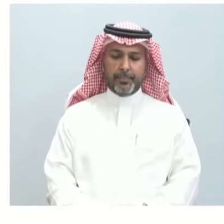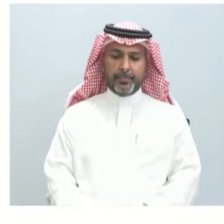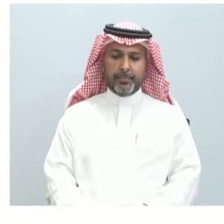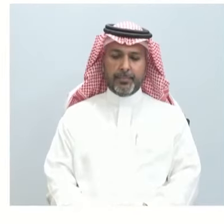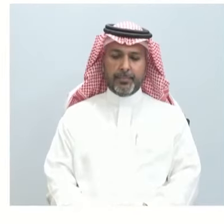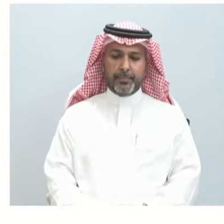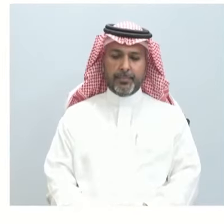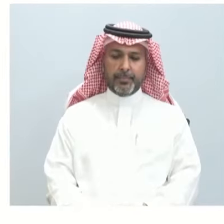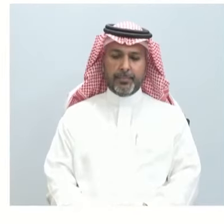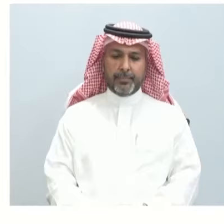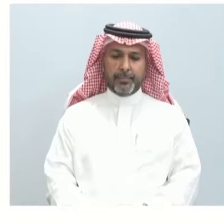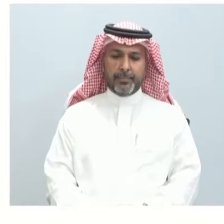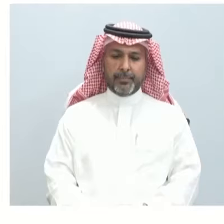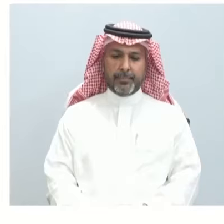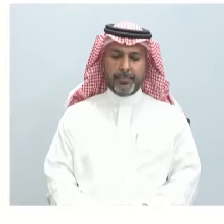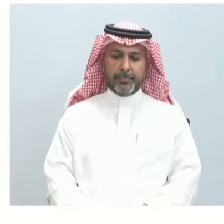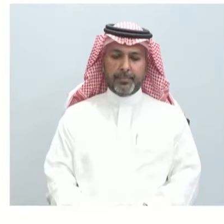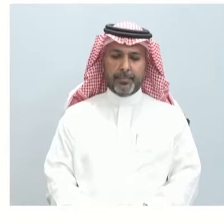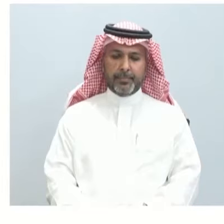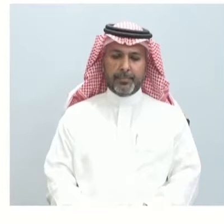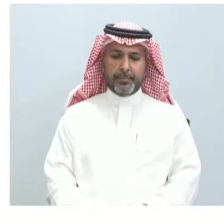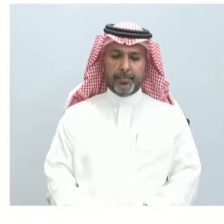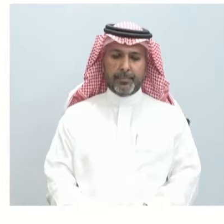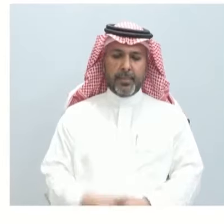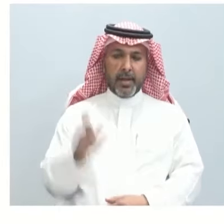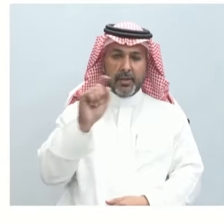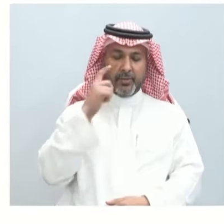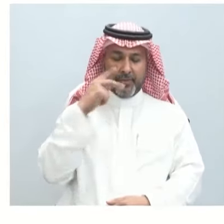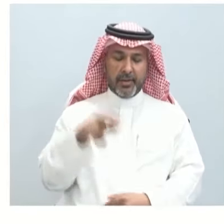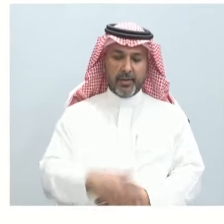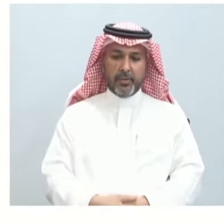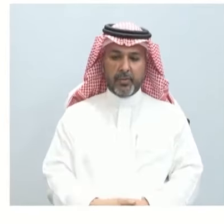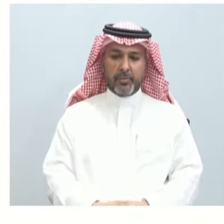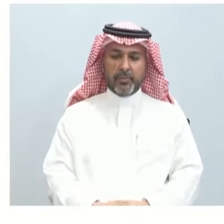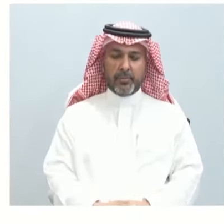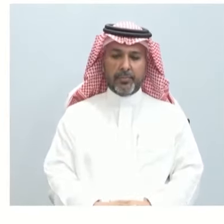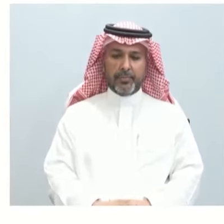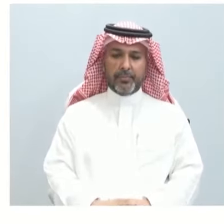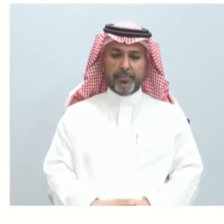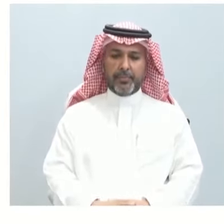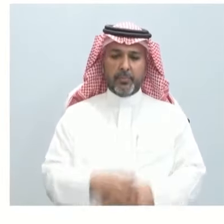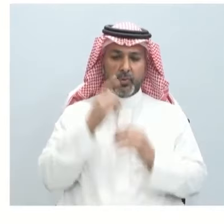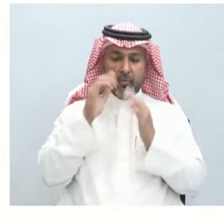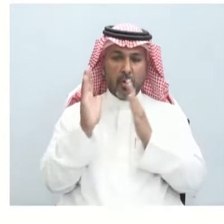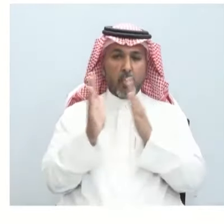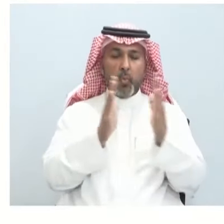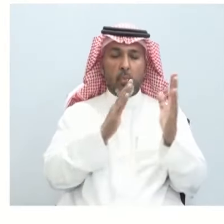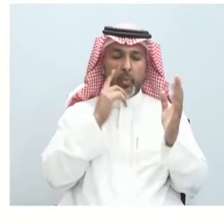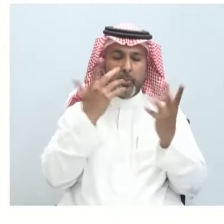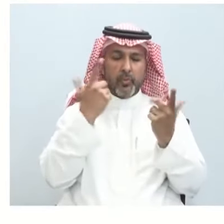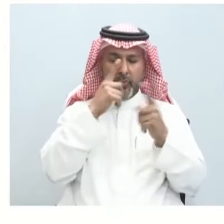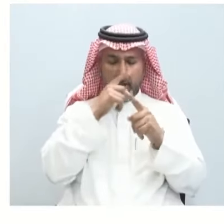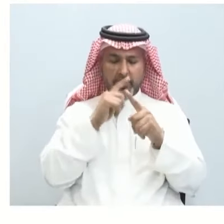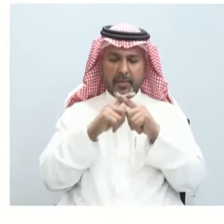الواجب نريد اجراء عمليه الضرب ولكنه لاحظ هنا انه يوجد لدي اكثر من عمليه